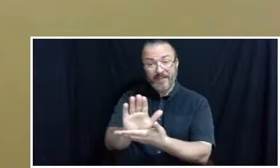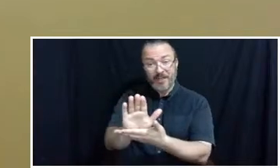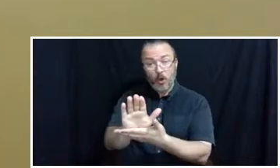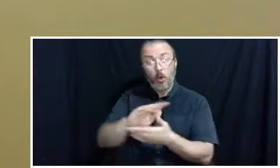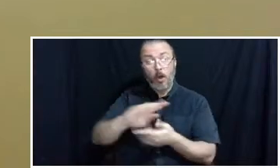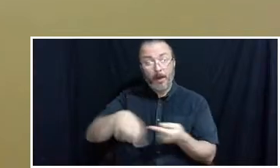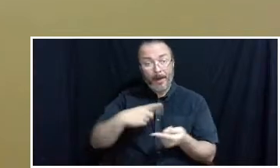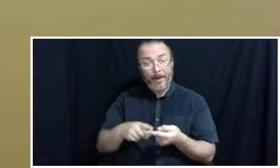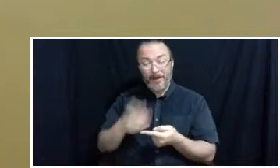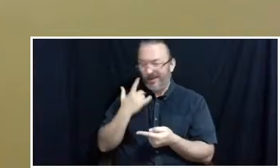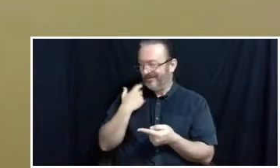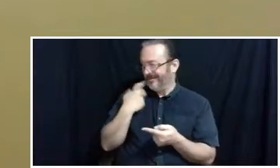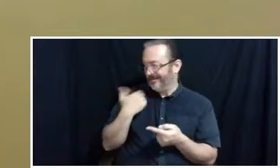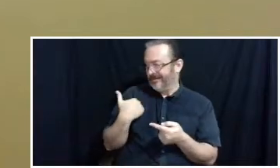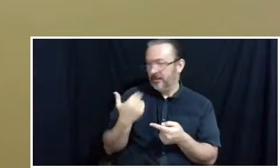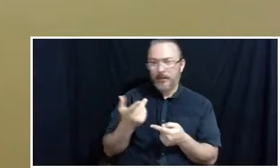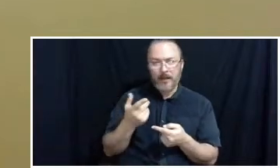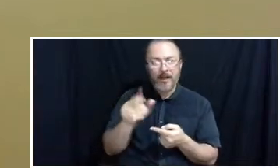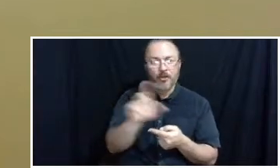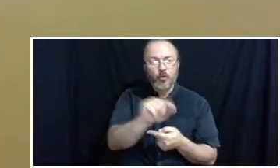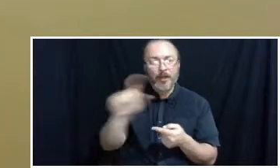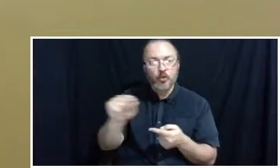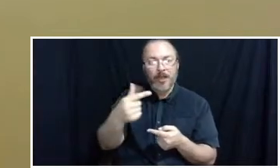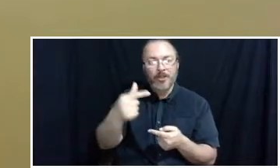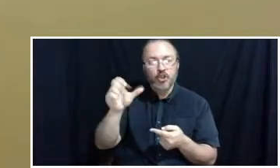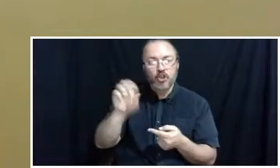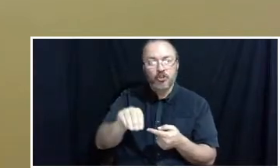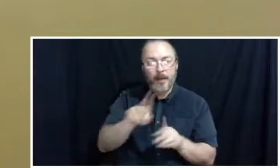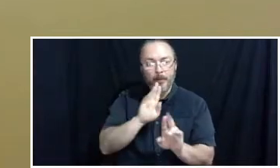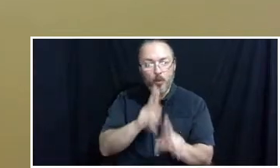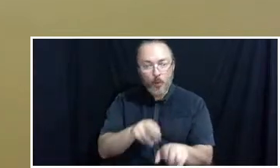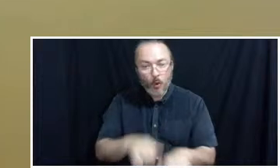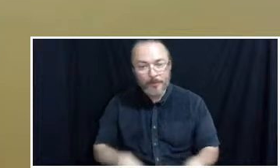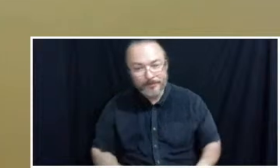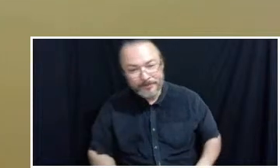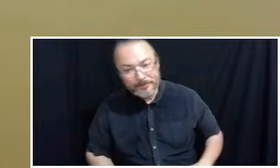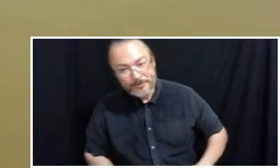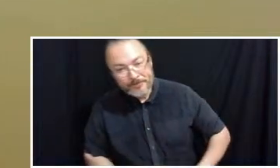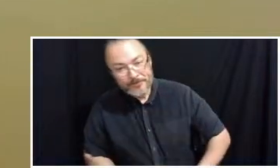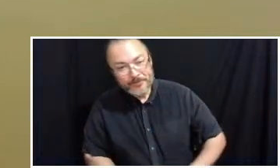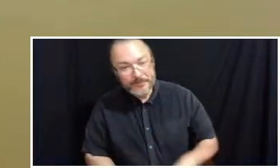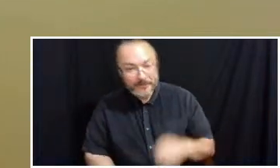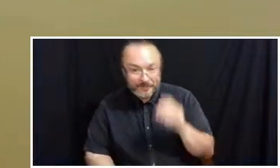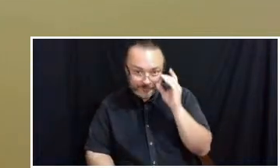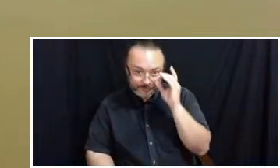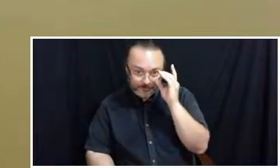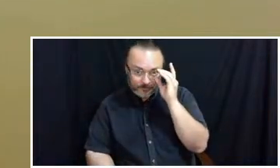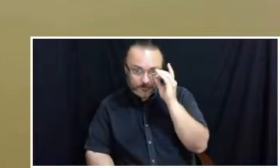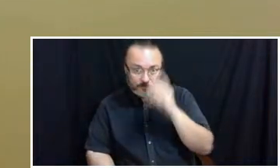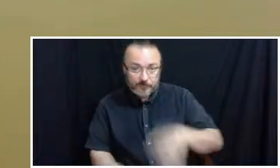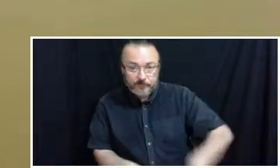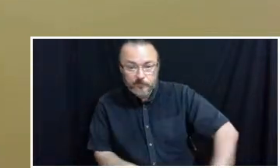animation sur le rapport GEM 2020 qui a été lancé récemment.